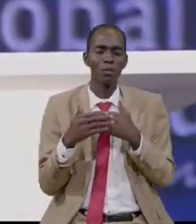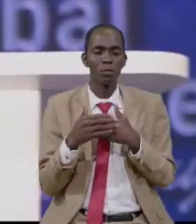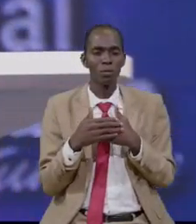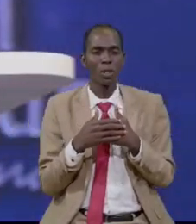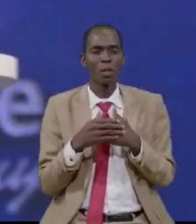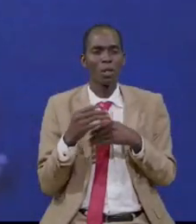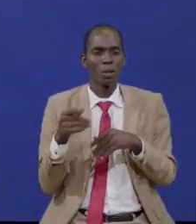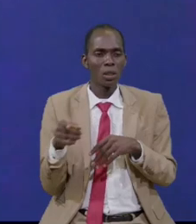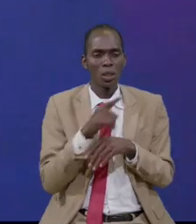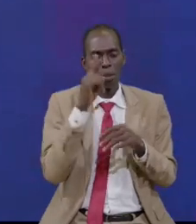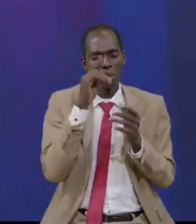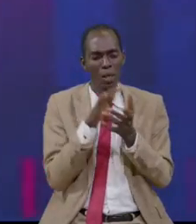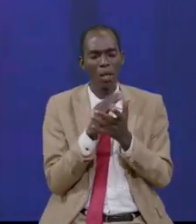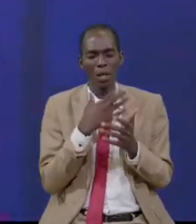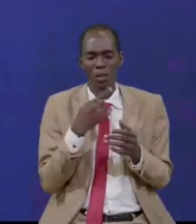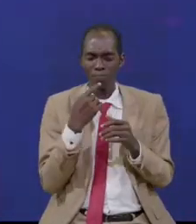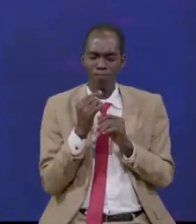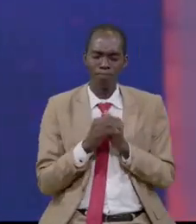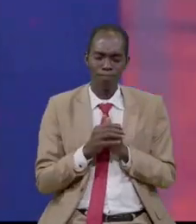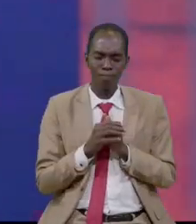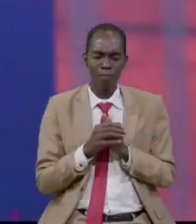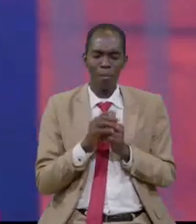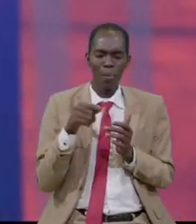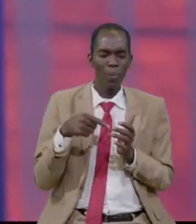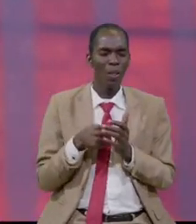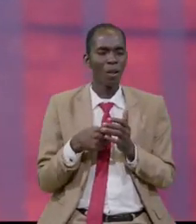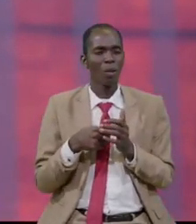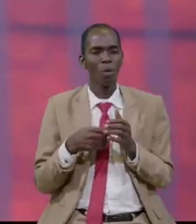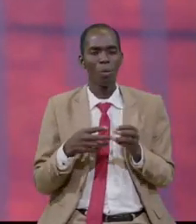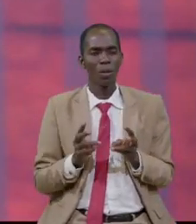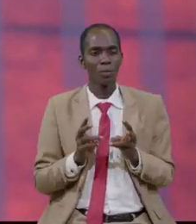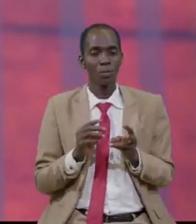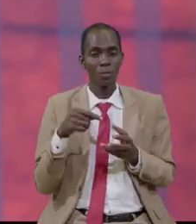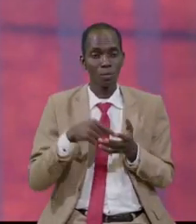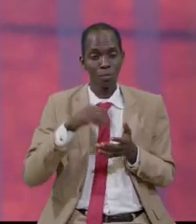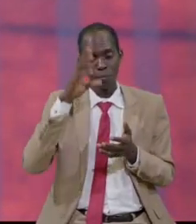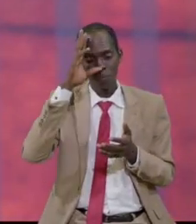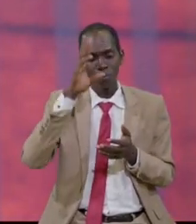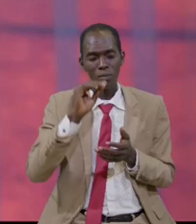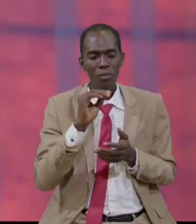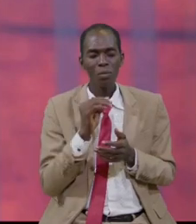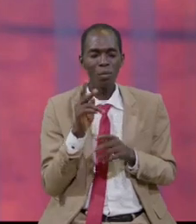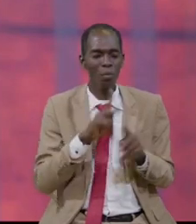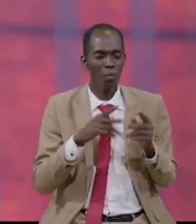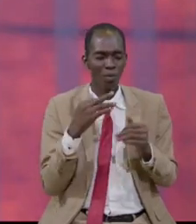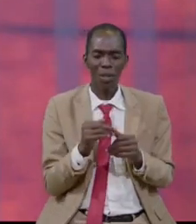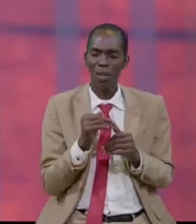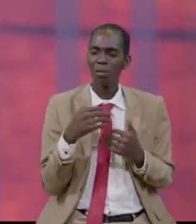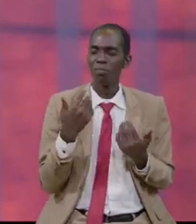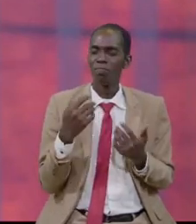tard, ils ont dit, cette manne, ils ont méprisé la manne. Ils ont minimisé la